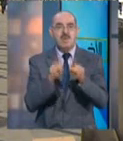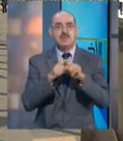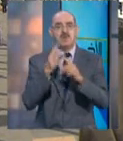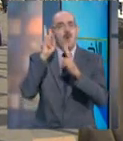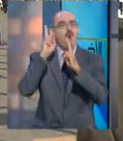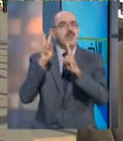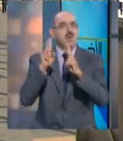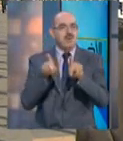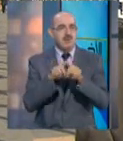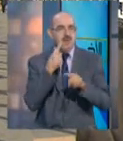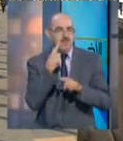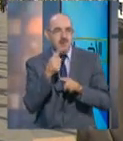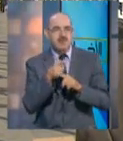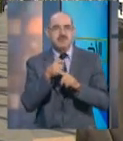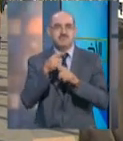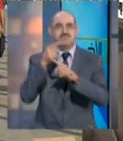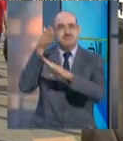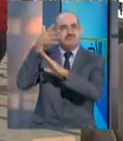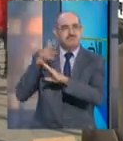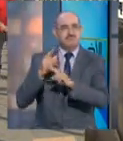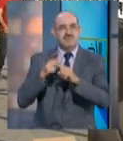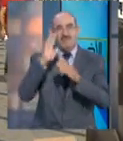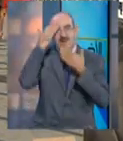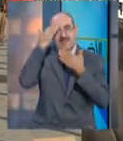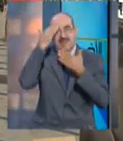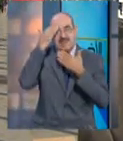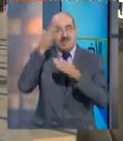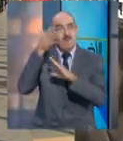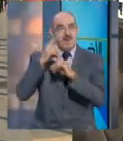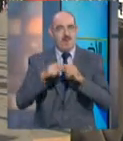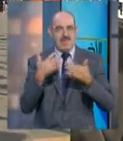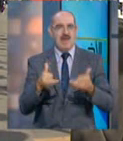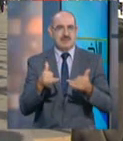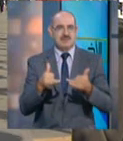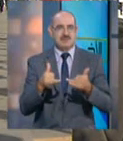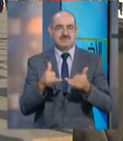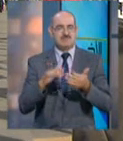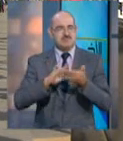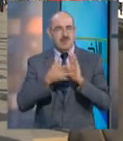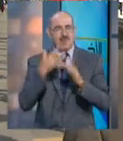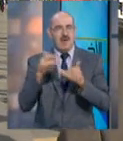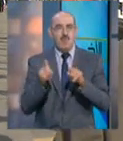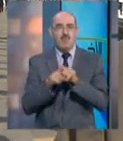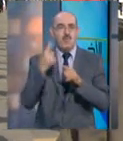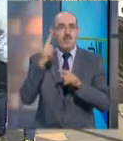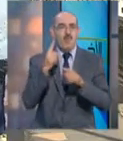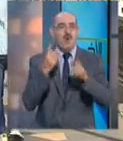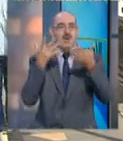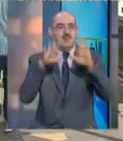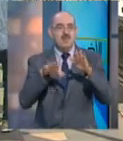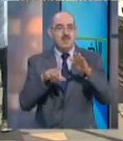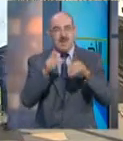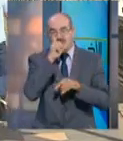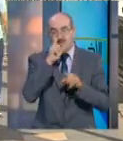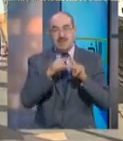كبير أن نرى العالم الفلسطيني يرفرف بين في ربوع الجزائر ضمن القمة العربية. راح نلموا